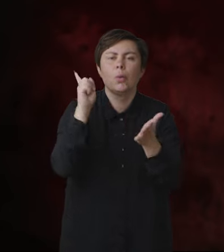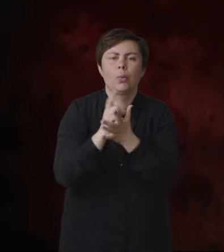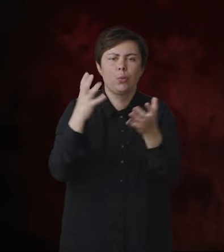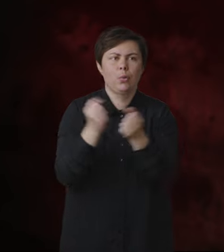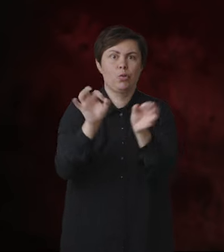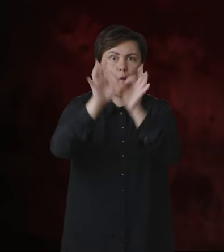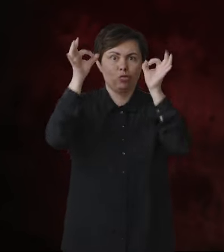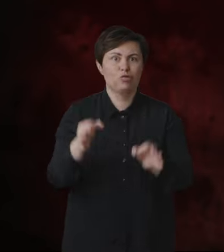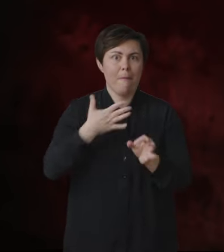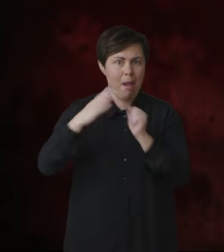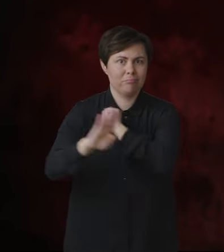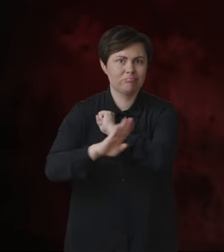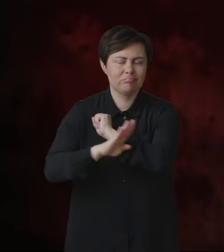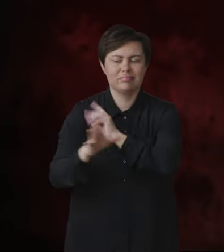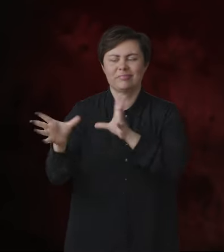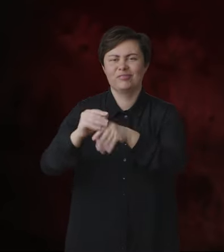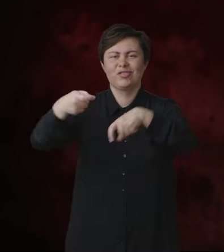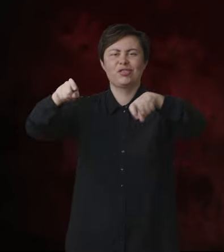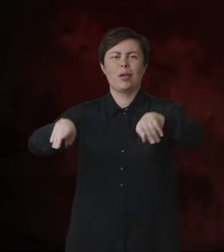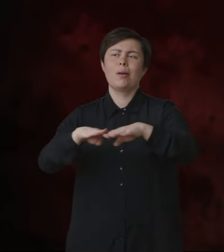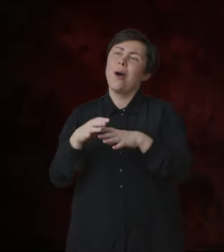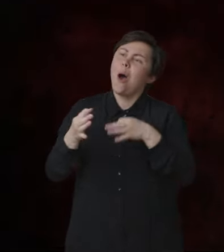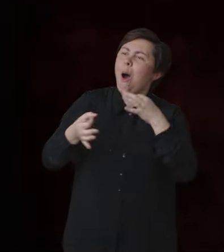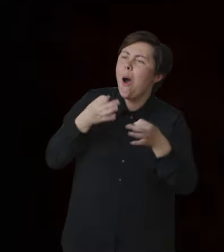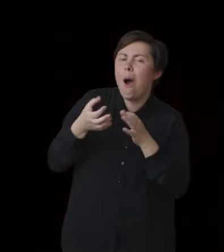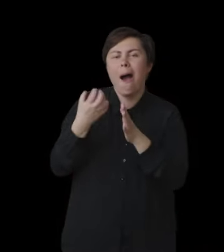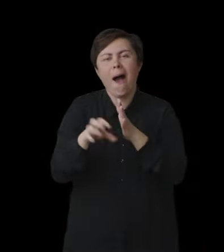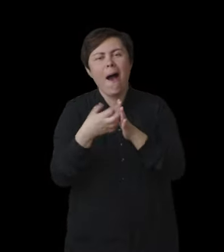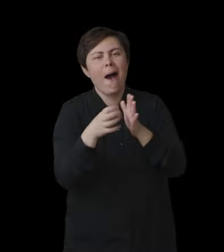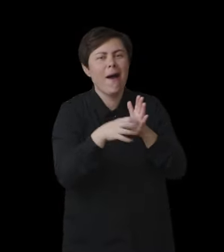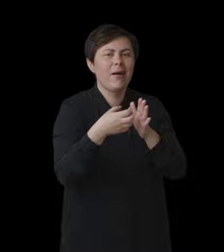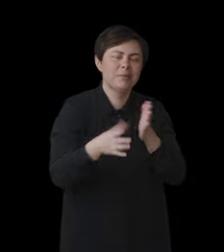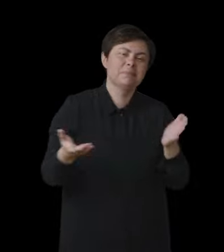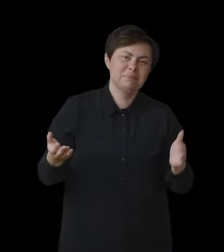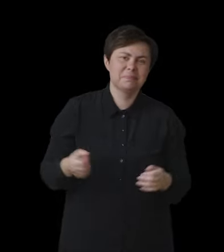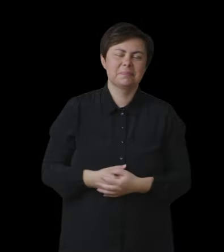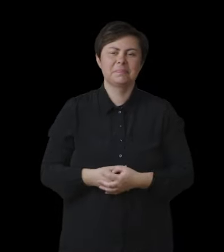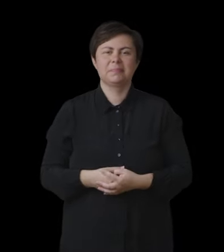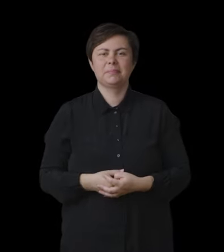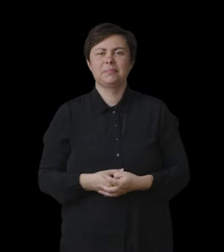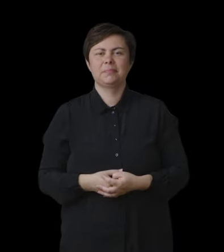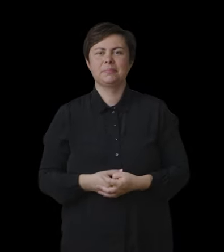do dzisiaj, i siadały sobie na ławeczkach i opowiadały sobie.